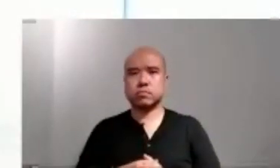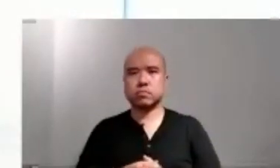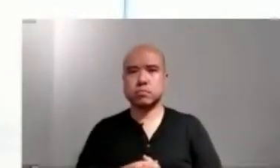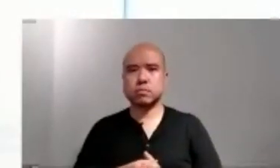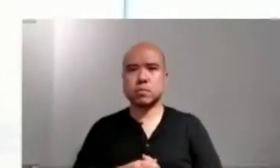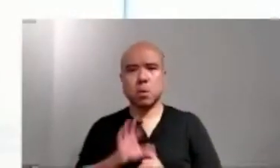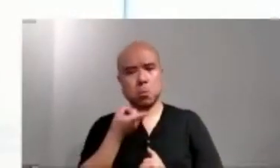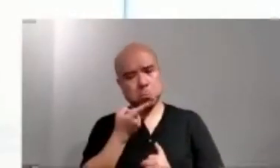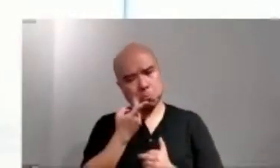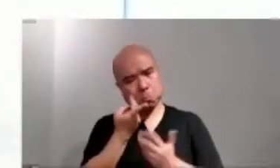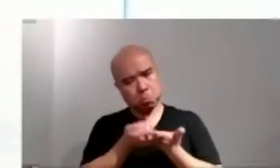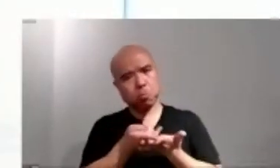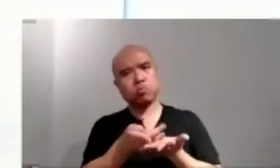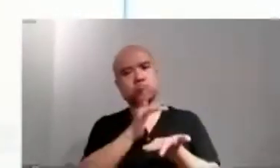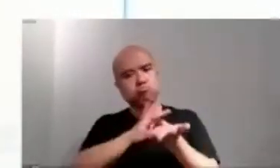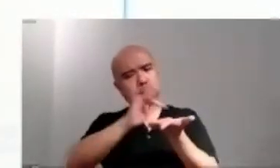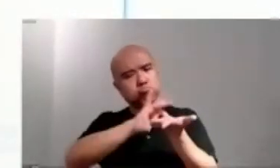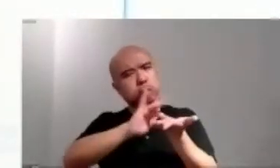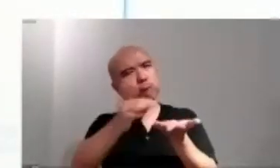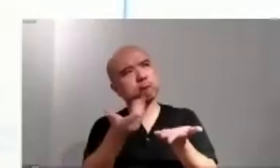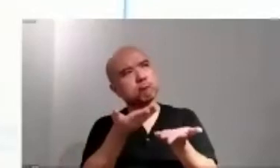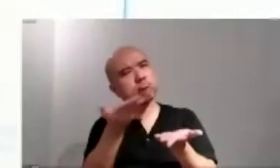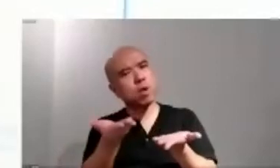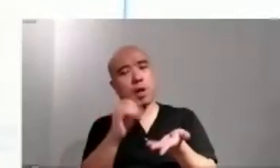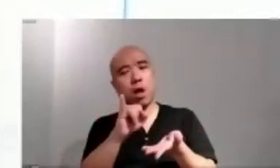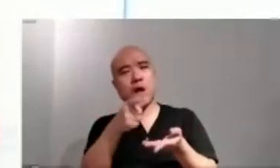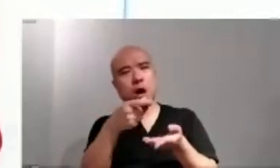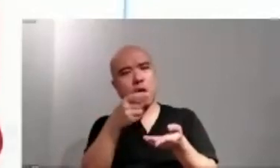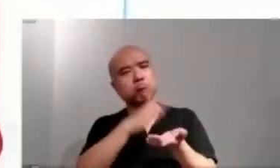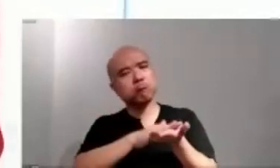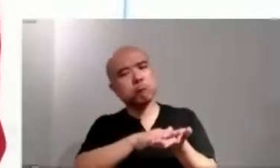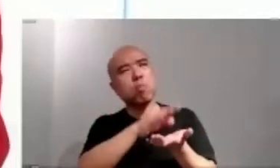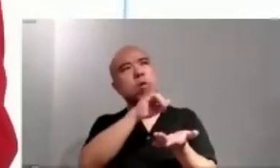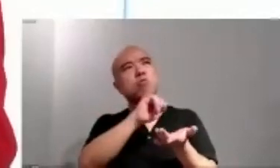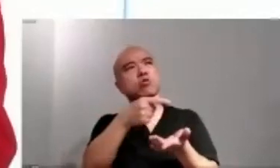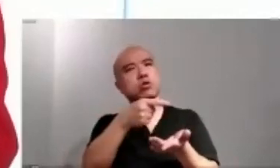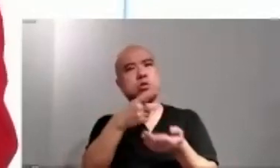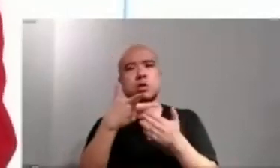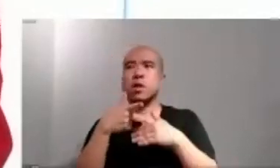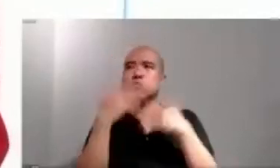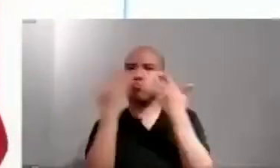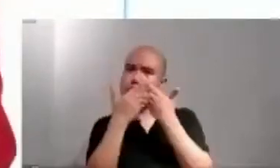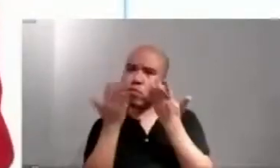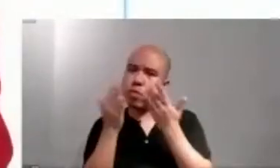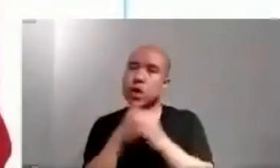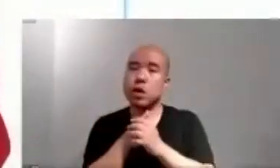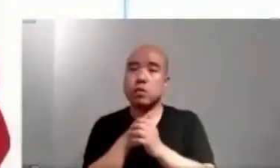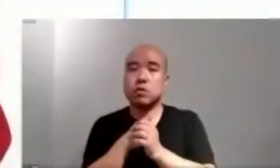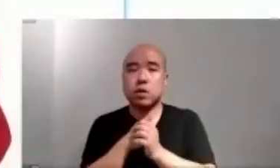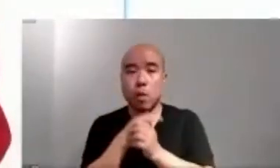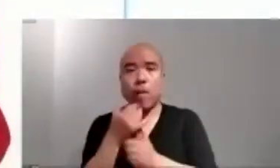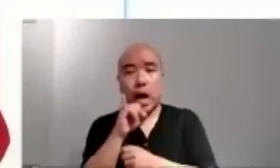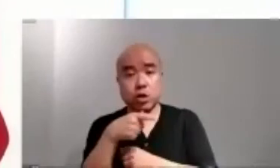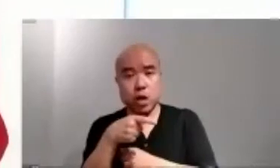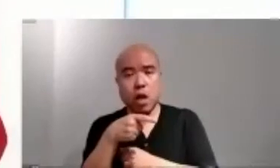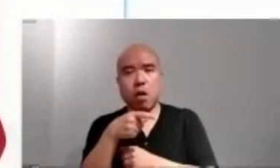post IG story 定係 IG TV 咧？咁咧，我哋嘅創意啦，就係想扭轉呢個 IG 嘅功能，成